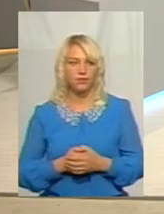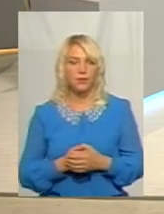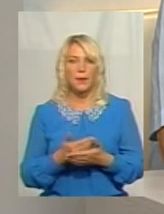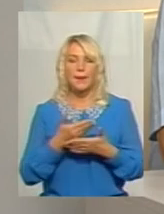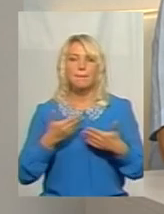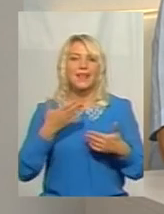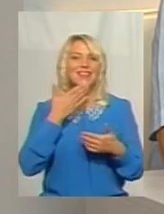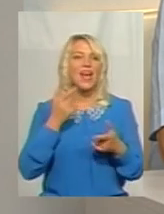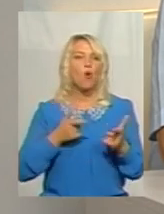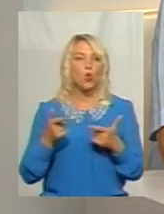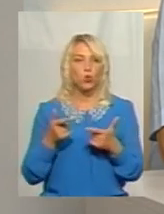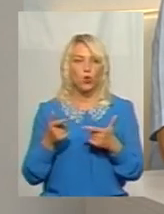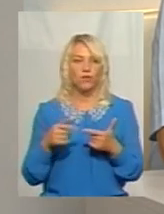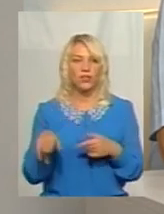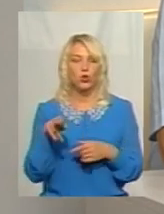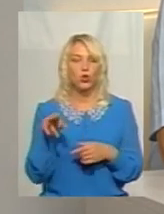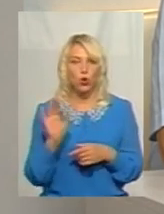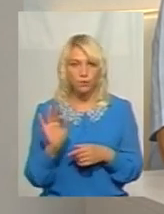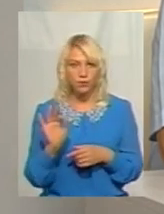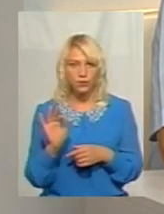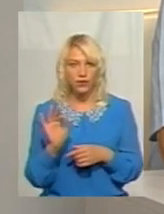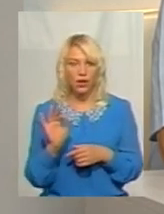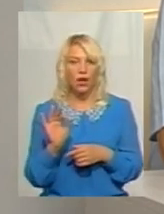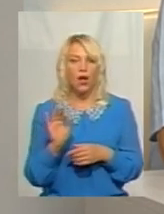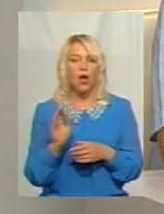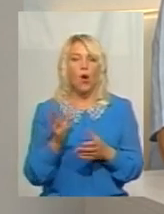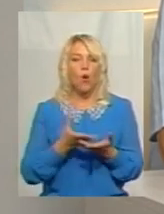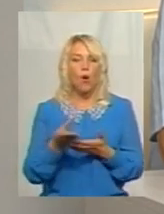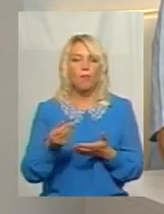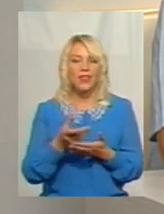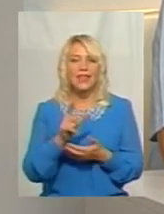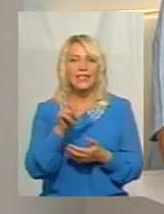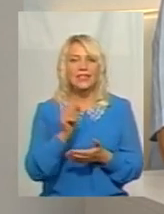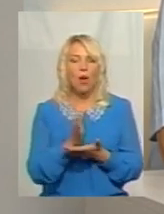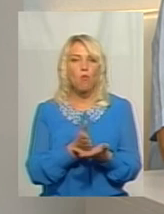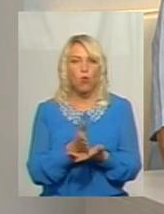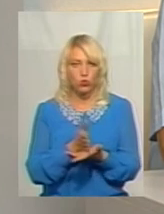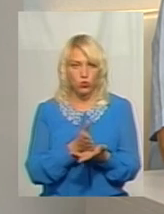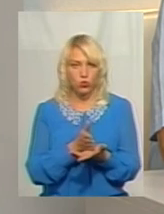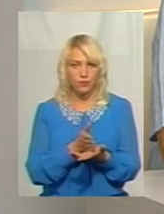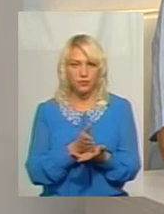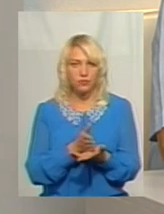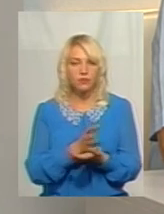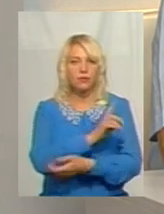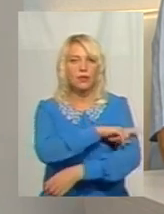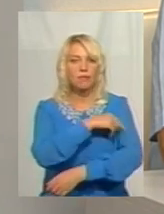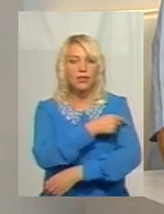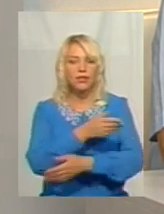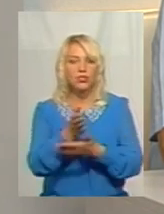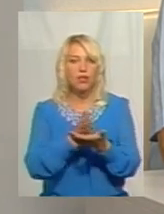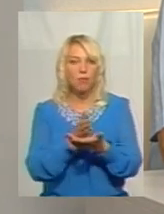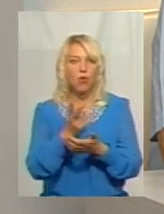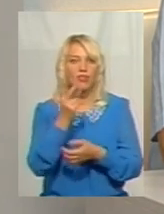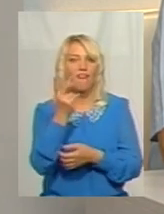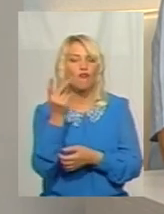Ми не готові ще до, скажімо так, до оплати за послугу, тобто медична послуга на